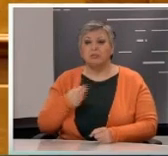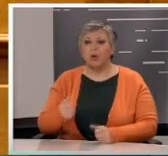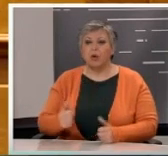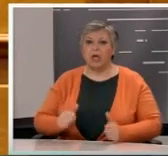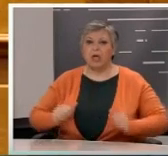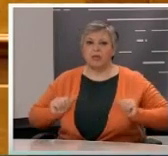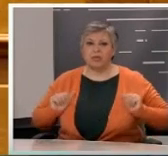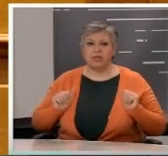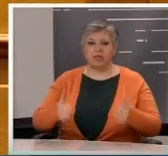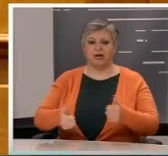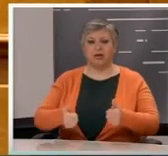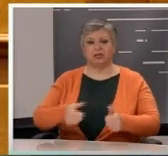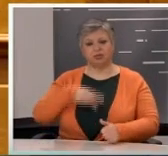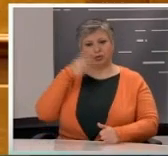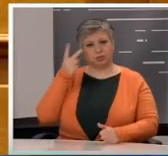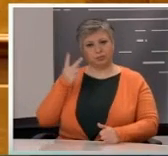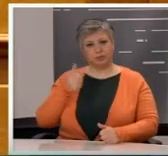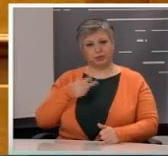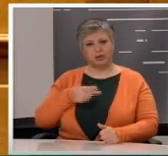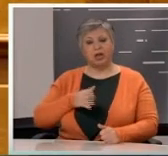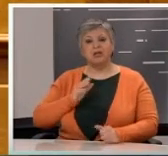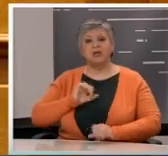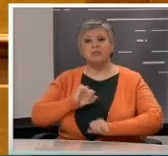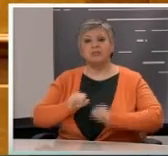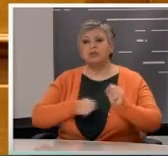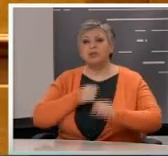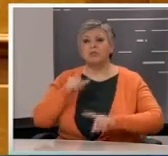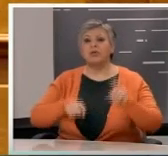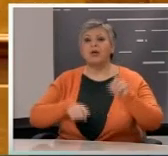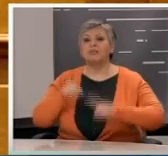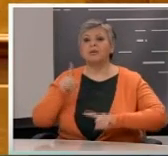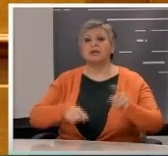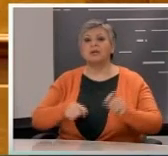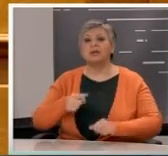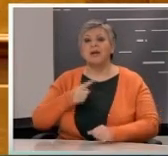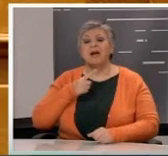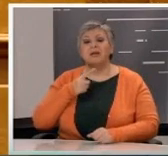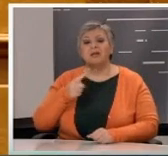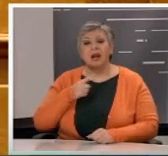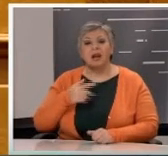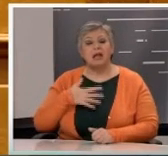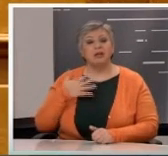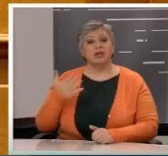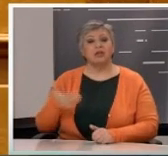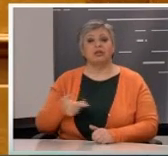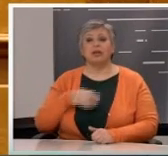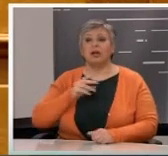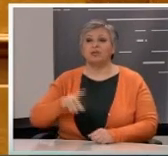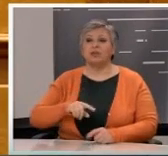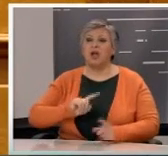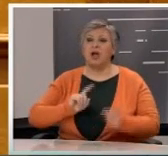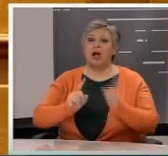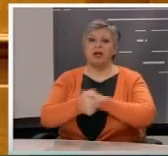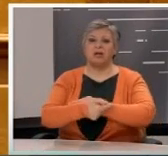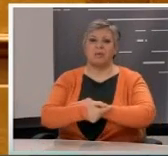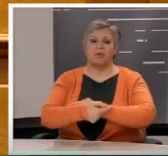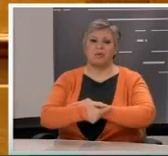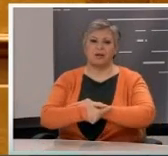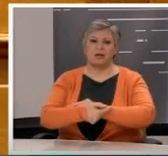να προσπαθούν κάποιοι σε αυτήν εδώ την αίθουσα να αντιστρέψουν την πραγματικότητα, να τη βάλουν να περπατάει με το κεφάλι πάνω και τα πόδια, με το κεφάλι κάτω και τα πόδια